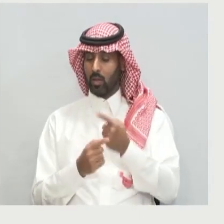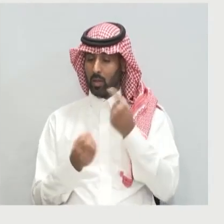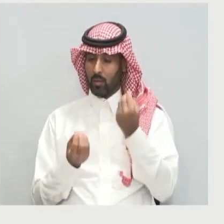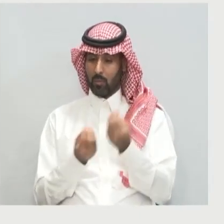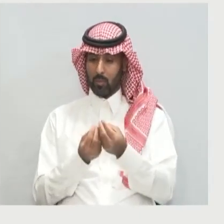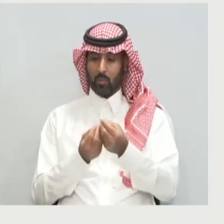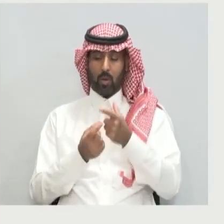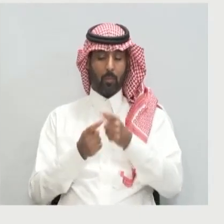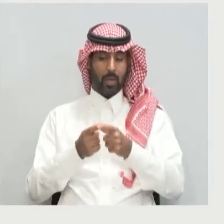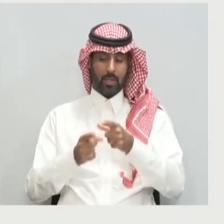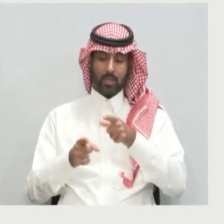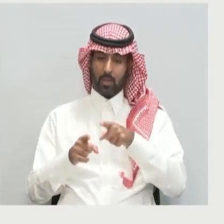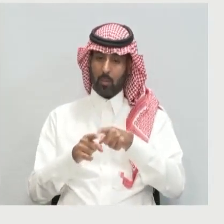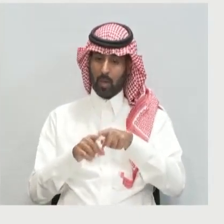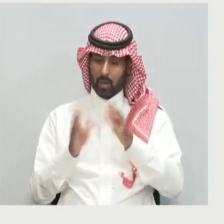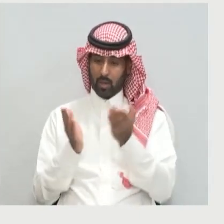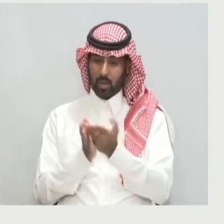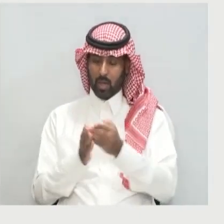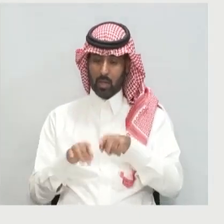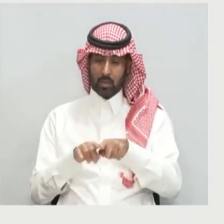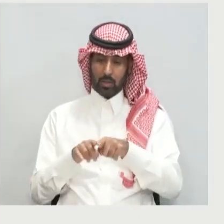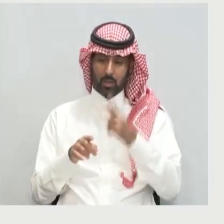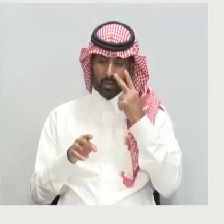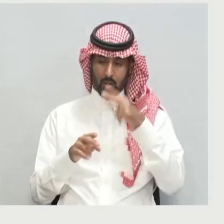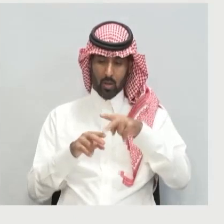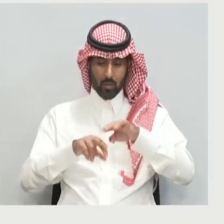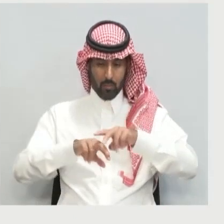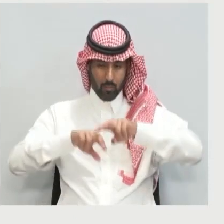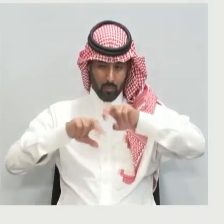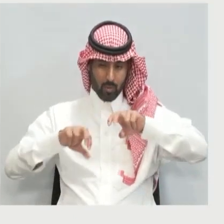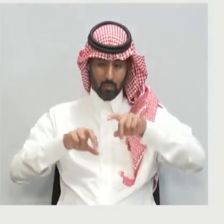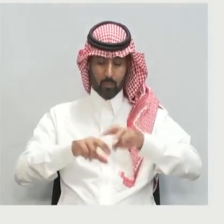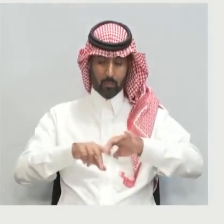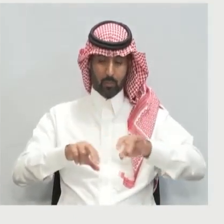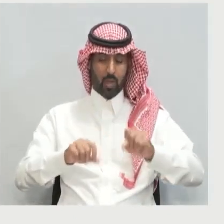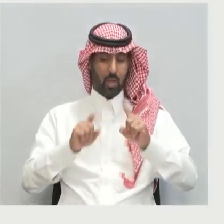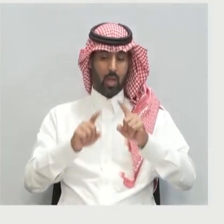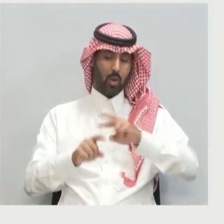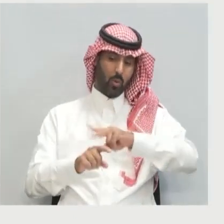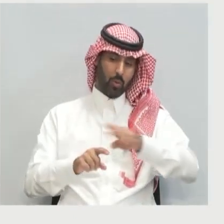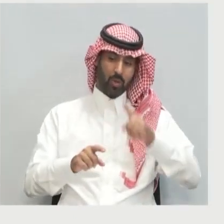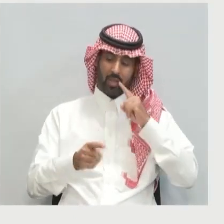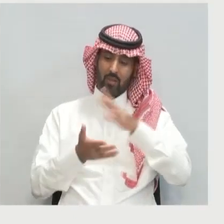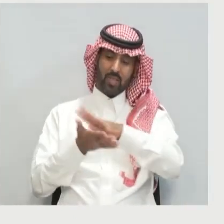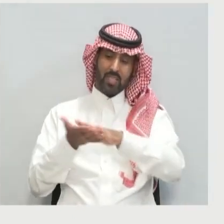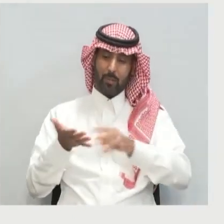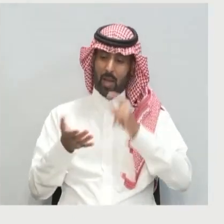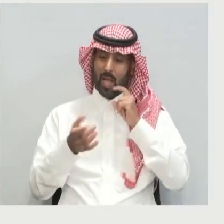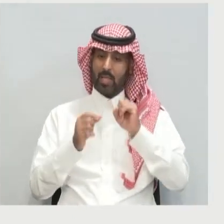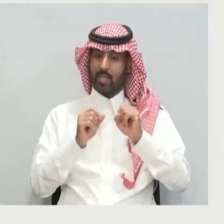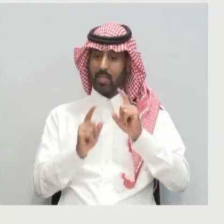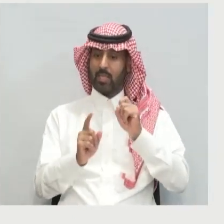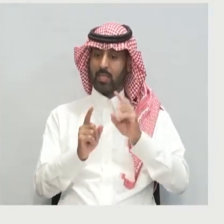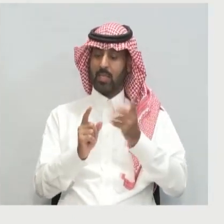للبحث في الشبكه العنكبوتيه عن معلومات حول الانواع المختلفه للشبكات وتاريخها